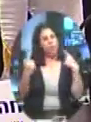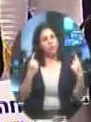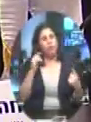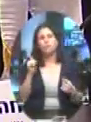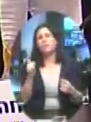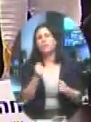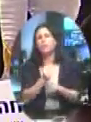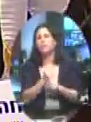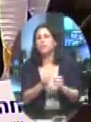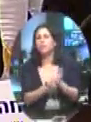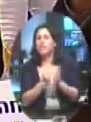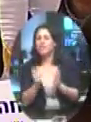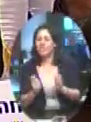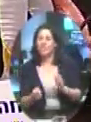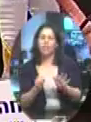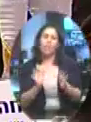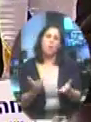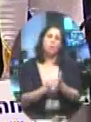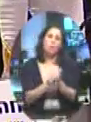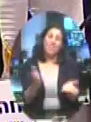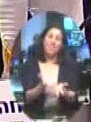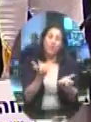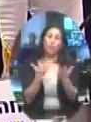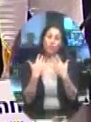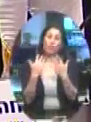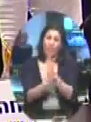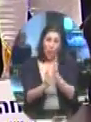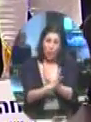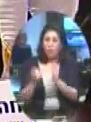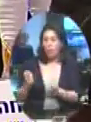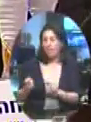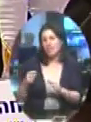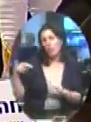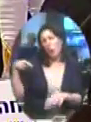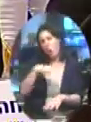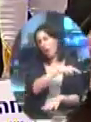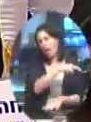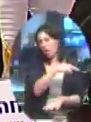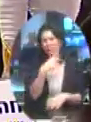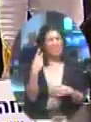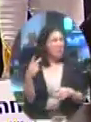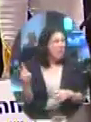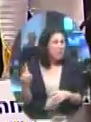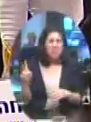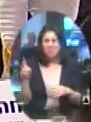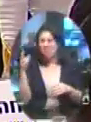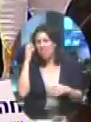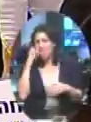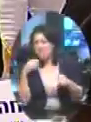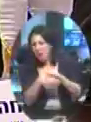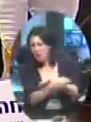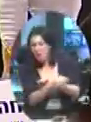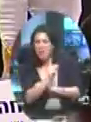עושה לכנסת ומה זה עושה לעידוד לטרור, שחבר כנסת הולך, לא משנה כרגע, העביר טלפונים, לא העביר